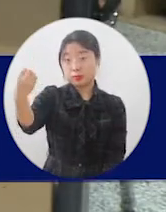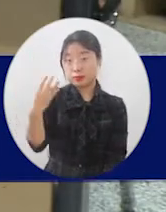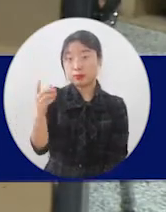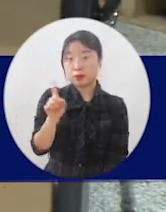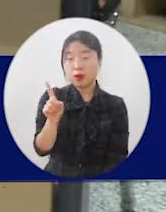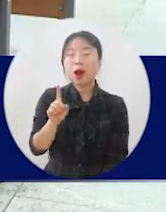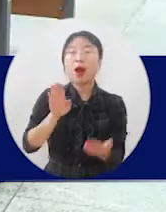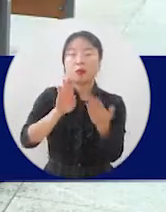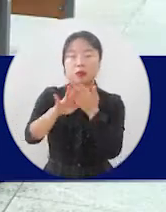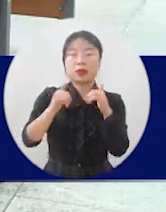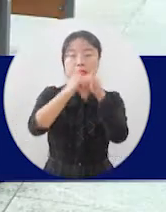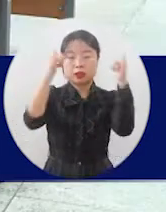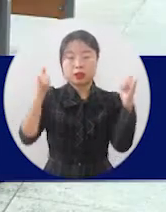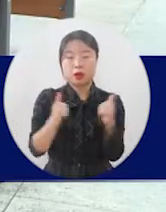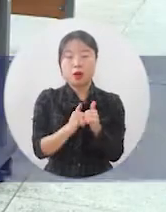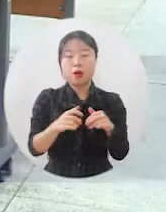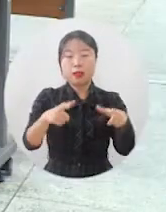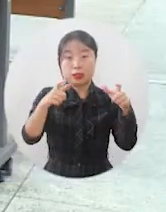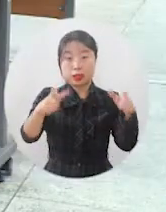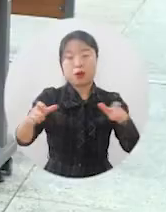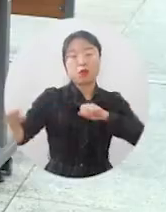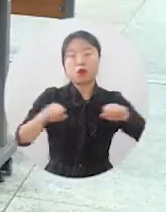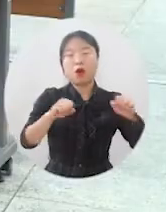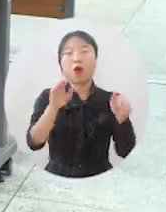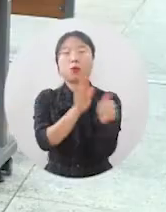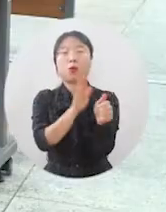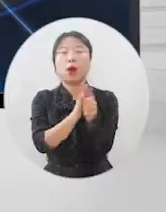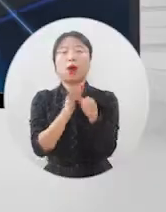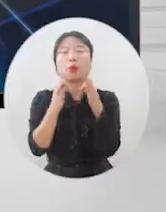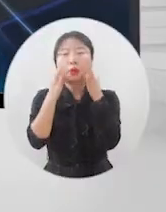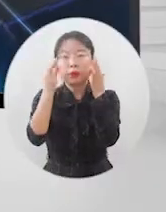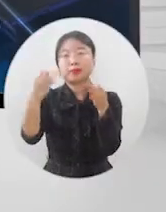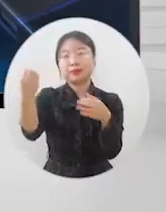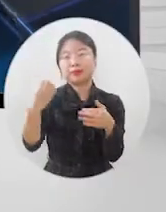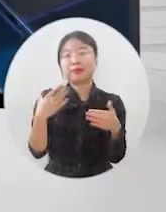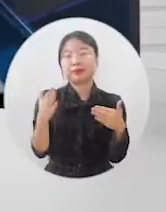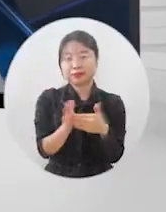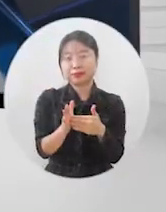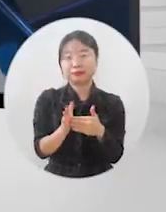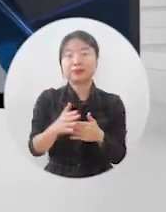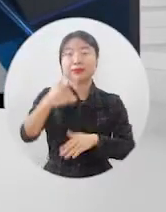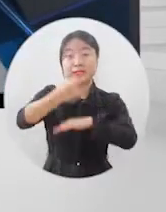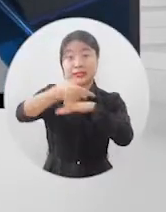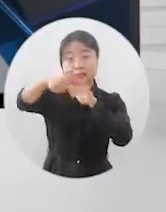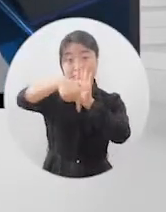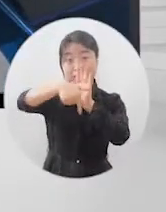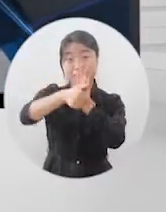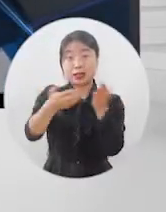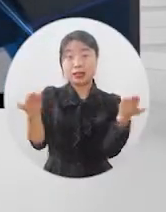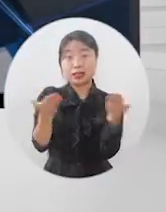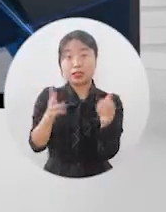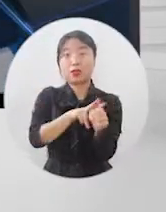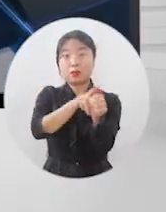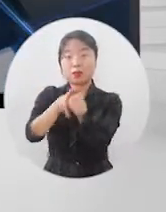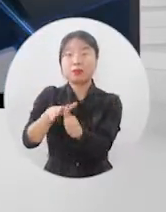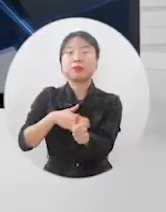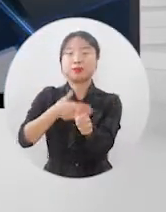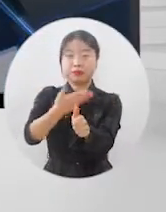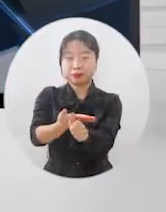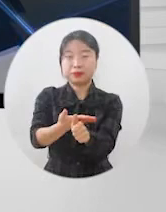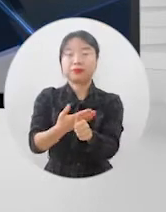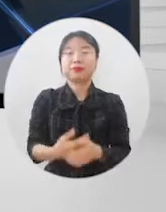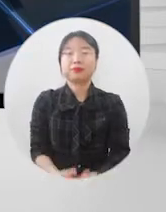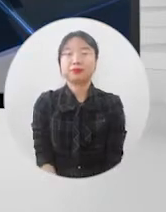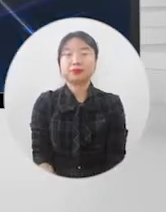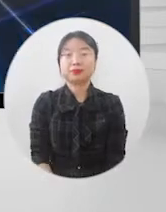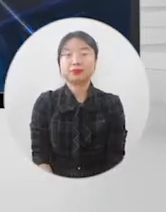지역사회 발전에 이바지하겠다는 말을 전했습니다. 이어서 의왕 게시판과 일자리 정보를 전해드립니다. 먼저